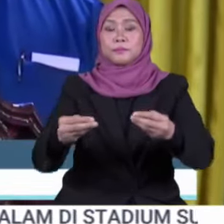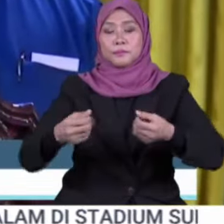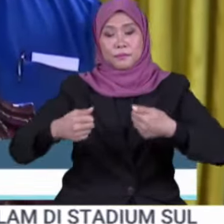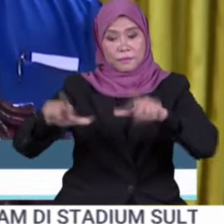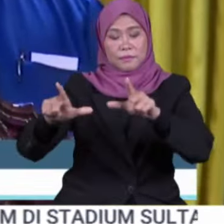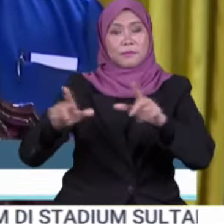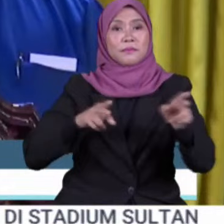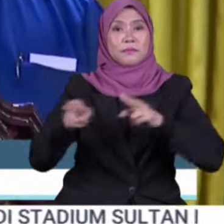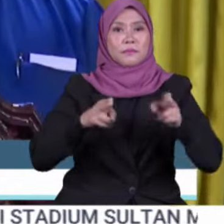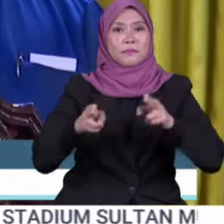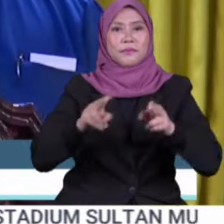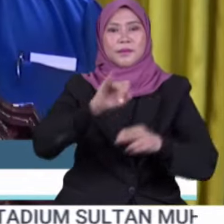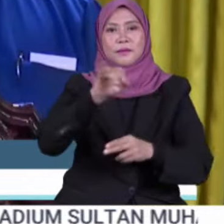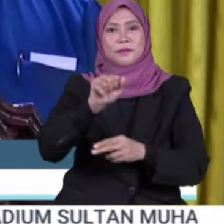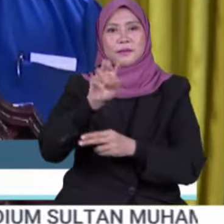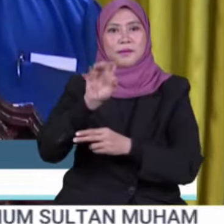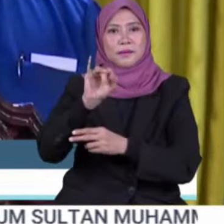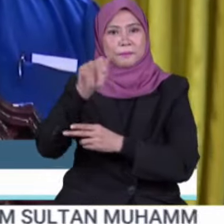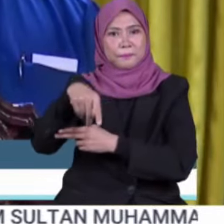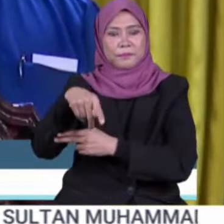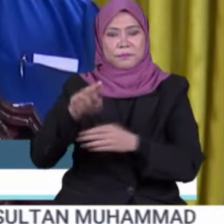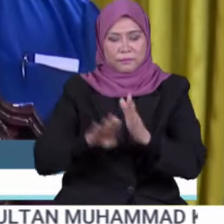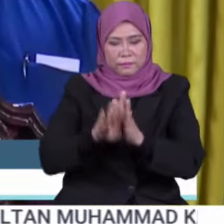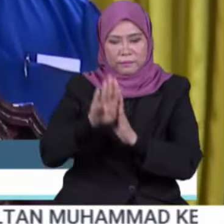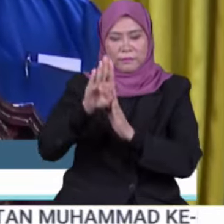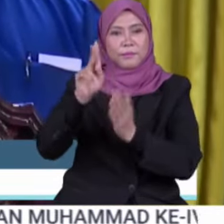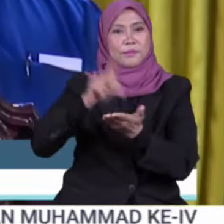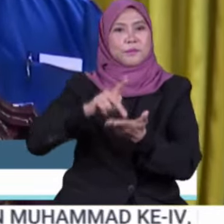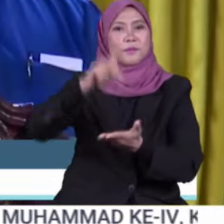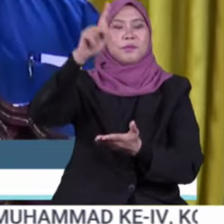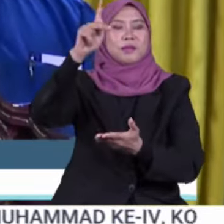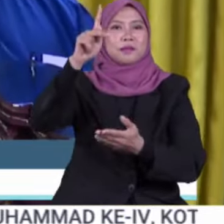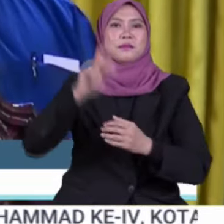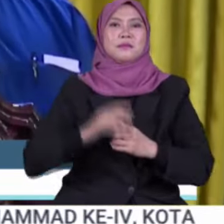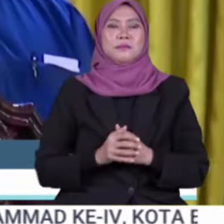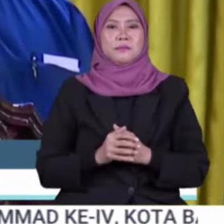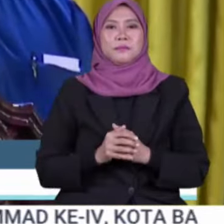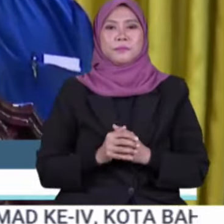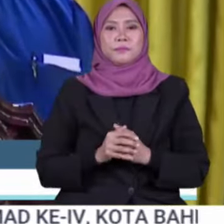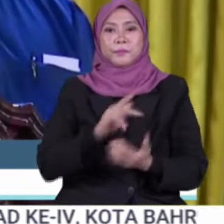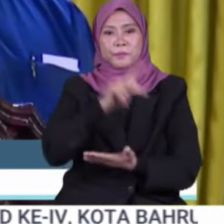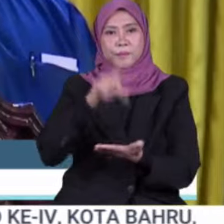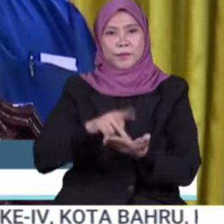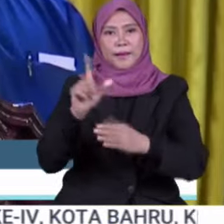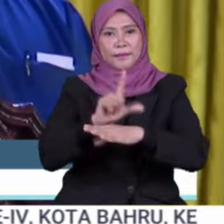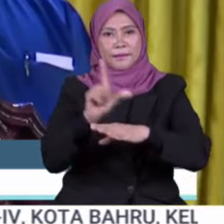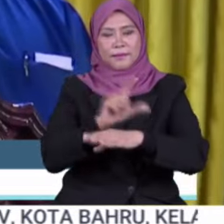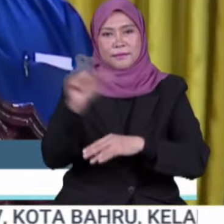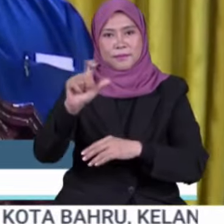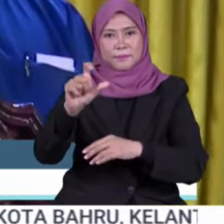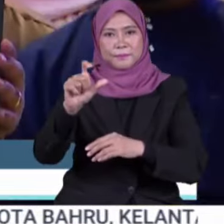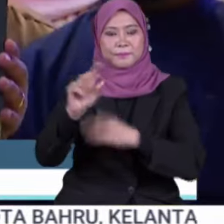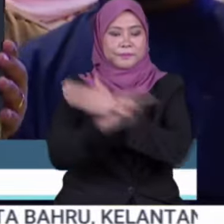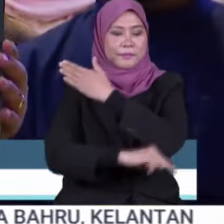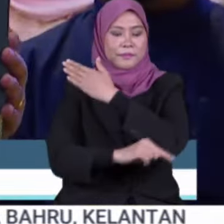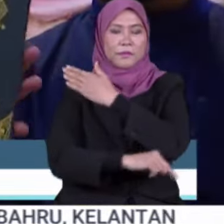kebenaran mengurus kepada JAEPS untuk membangunkan kompleks di Kuala Jendik sebagai pusat latihan Islam negeri ini.